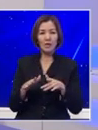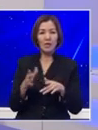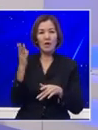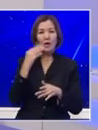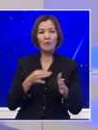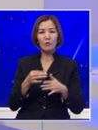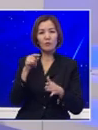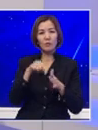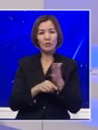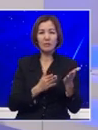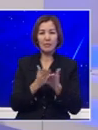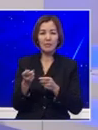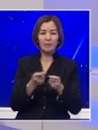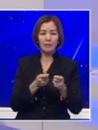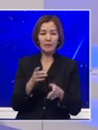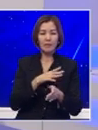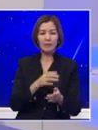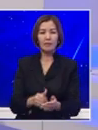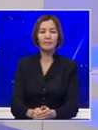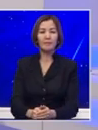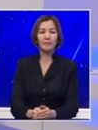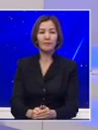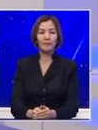Мұрындық болған Алматы облысының ішкі саясат басқармасы.